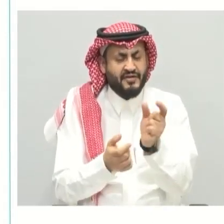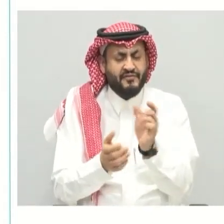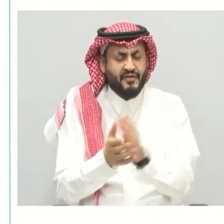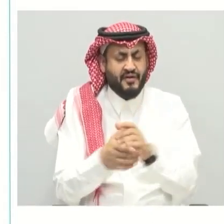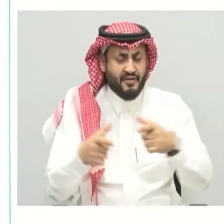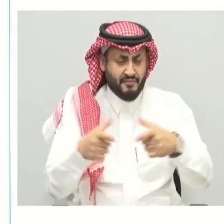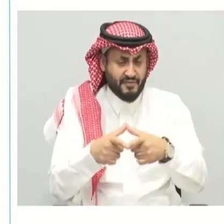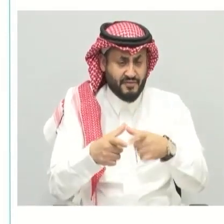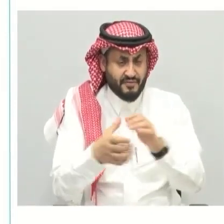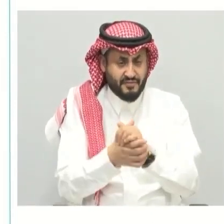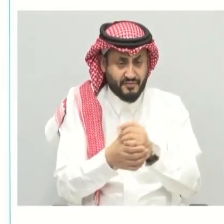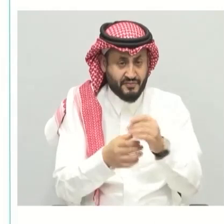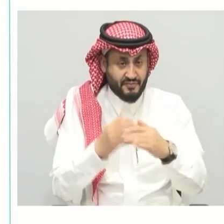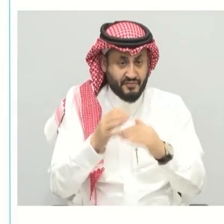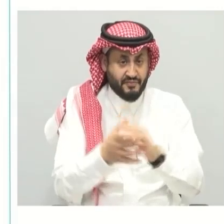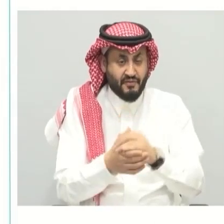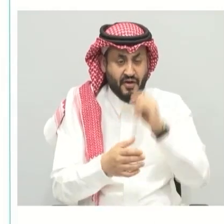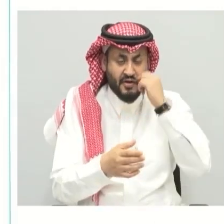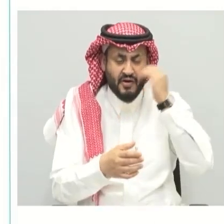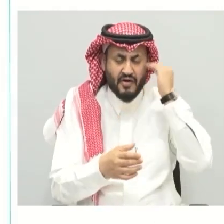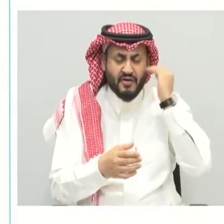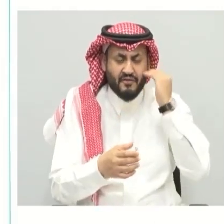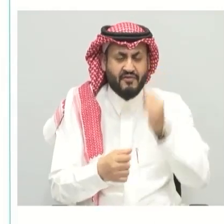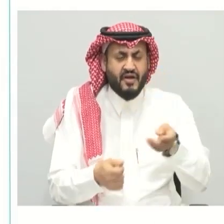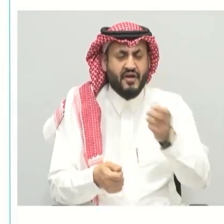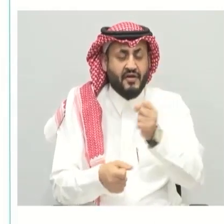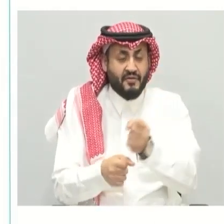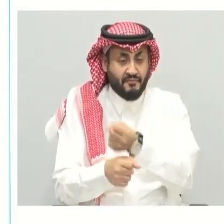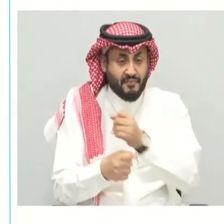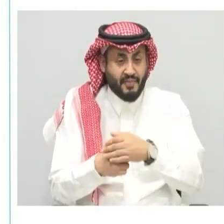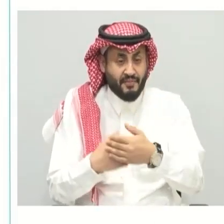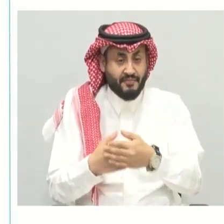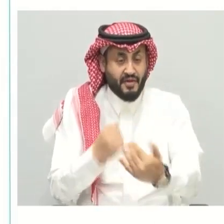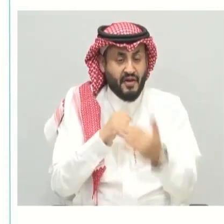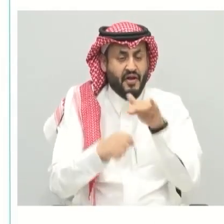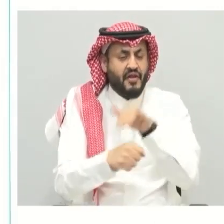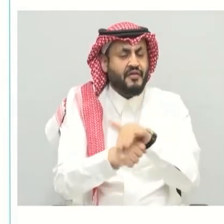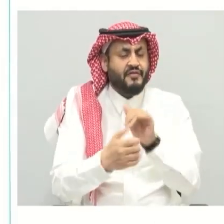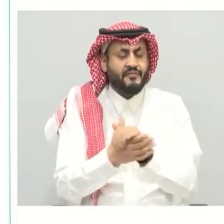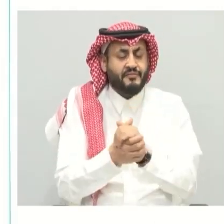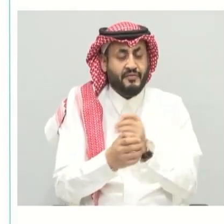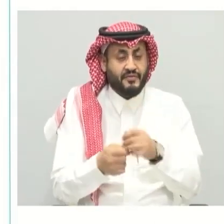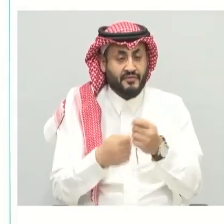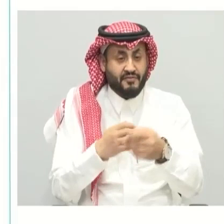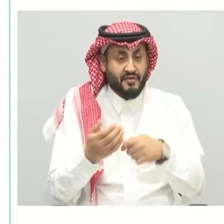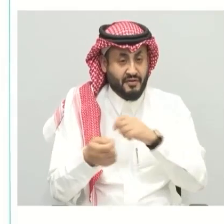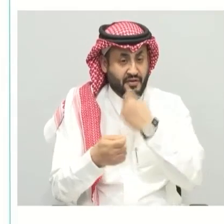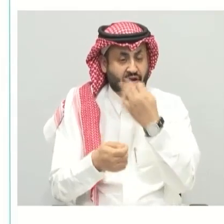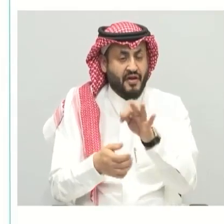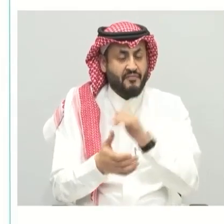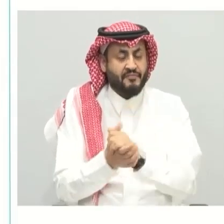والناشئ من الجنسين من خلال التدريب والتاهيل وتقديم الاستشارات والارشاد واحتضان